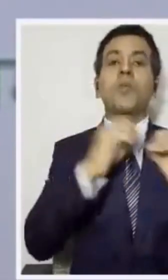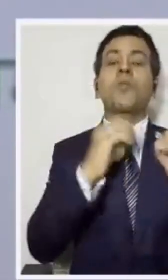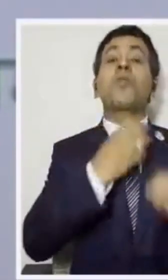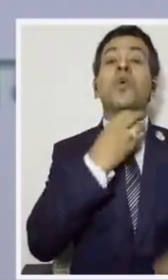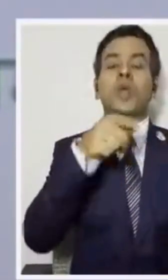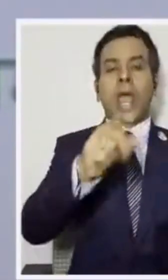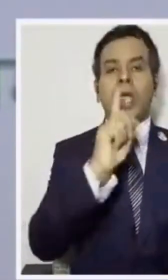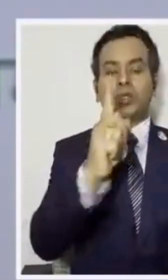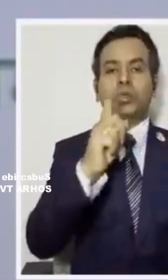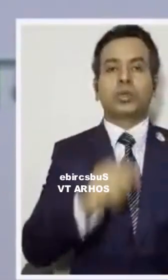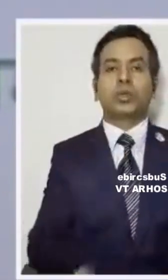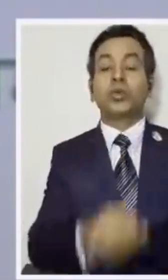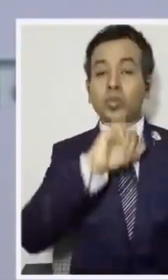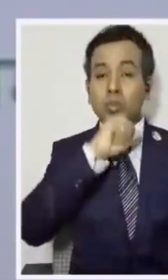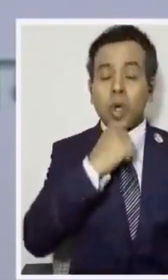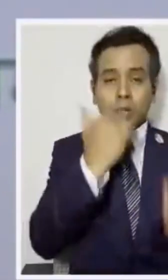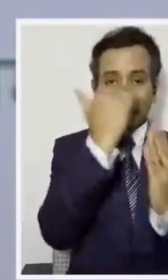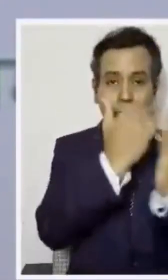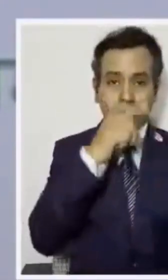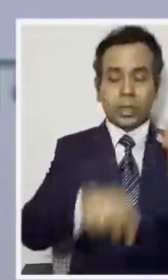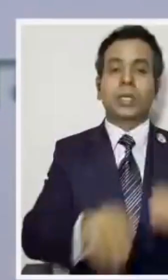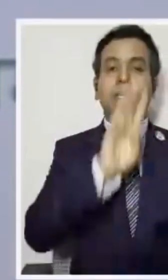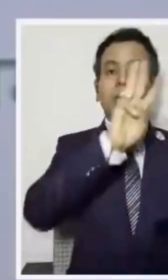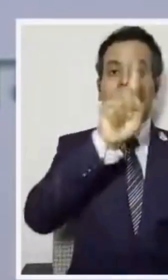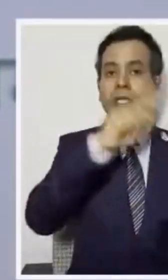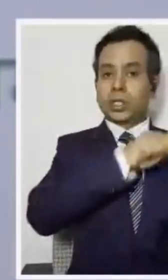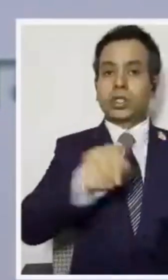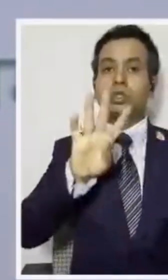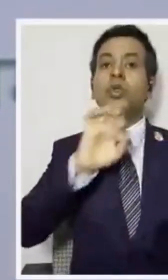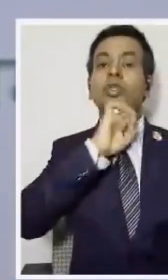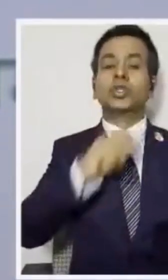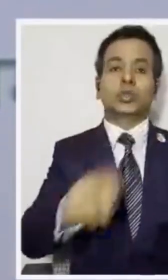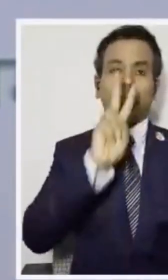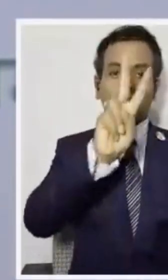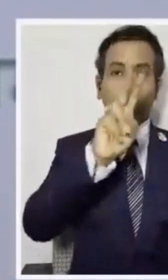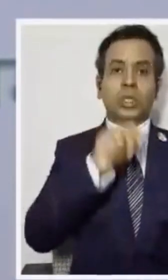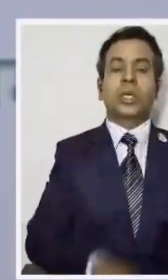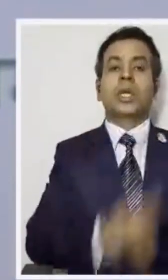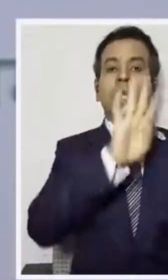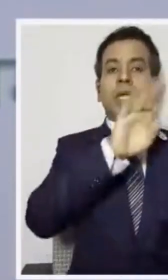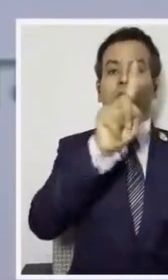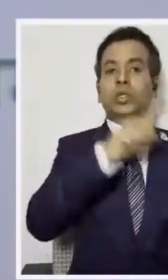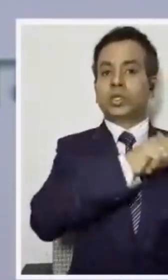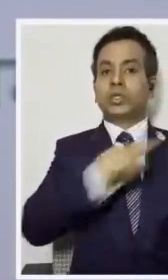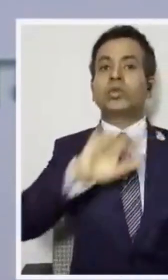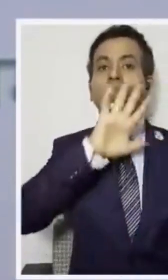2 জন, 41 থেকে 50 বছরের মধ্যে 6 জন, 51 থেকে 60 বছরের মধ্যে 8 জন,